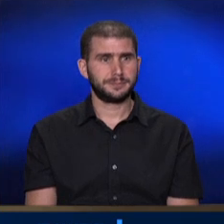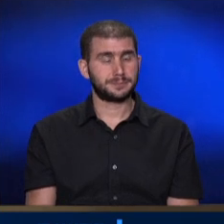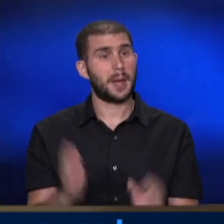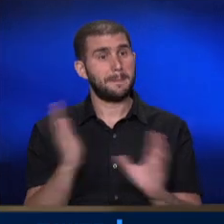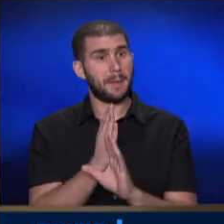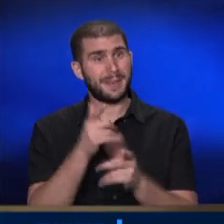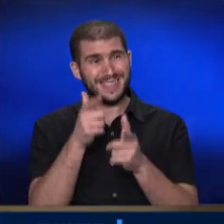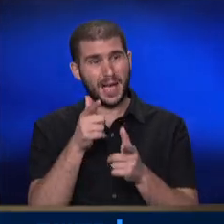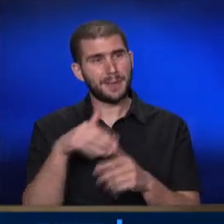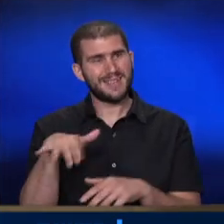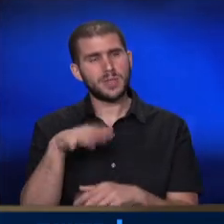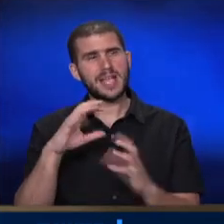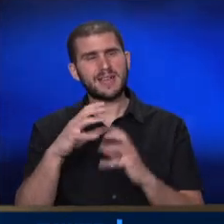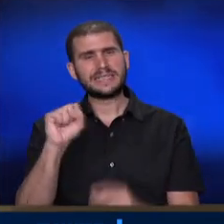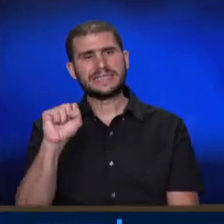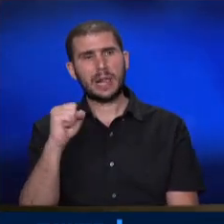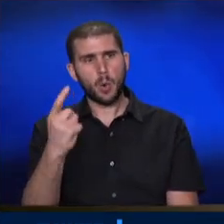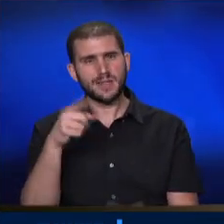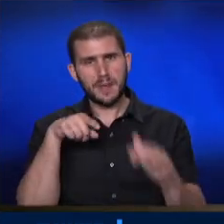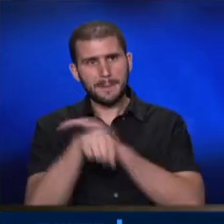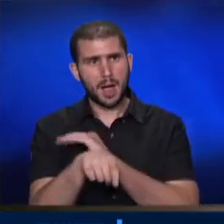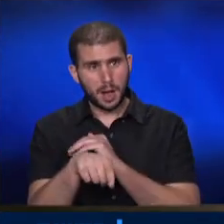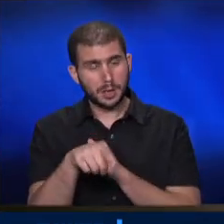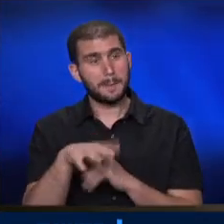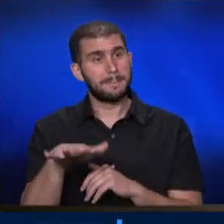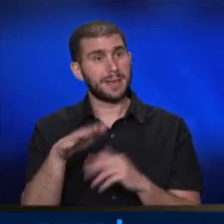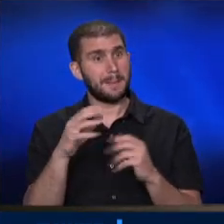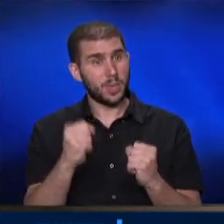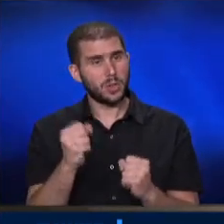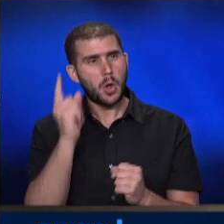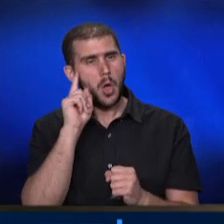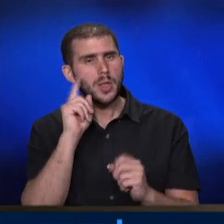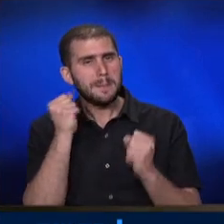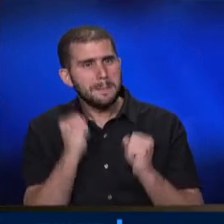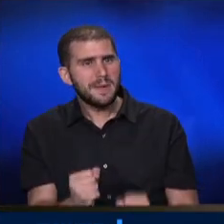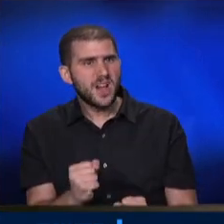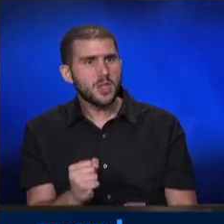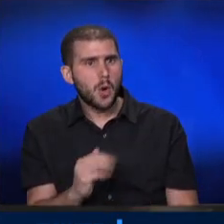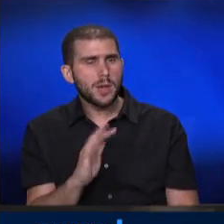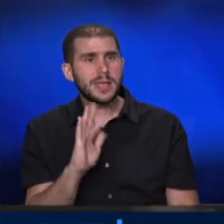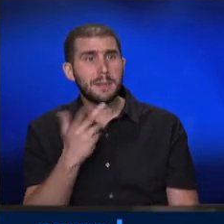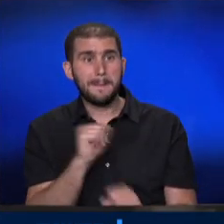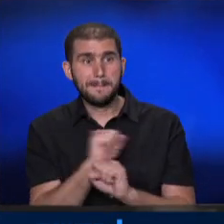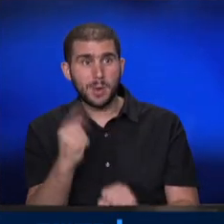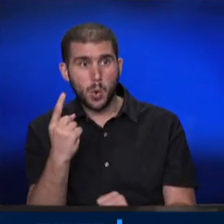המחבל ירה מכיוון הכפר סילואד ונמלט. במערכת הביטחון עדיין לא יודעים בוודאות אם